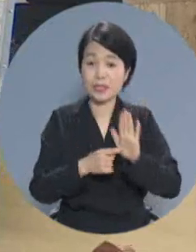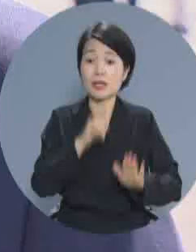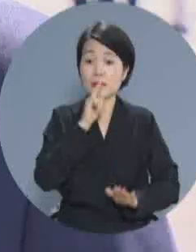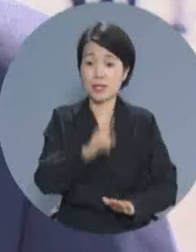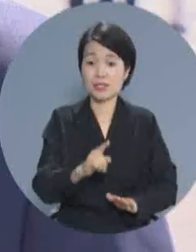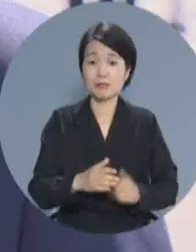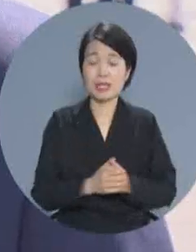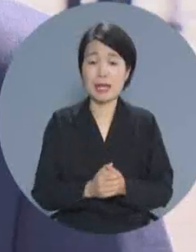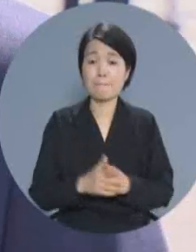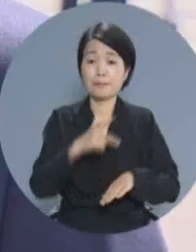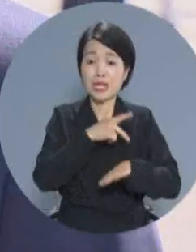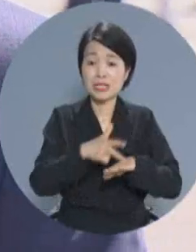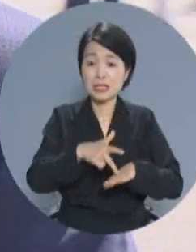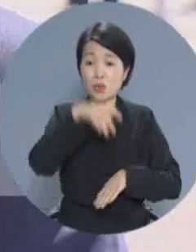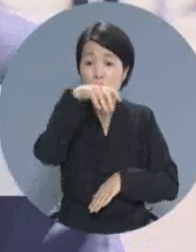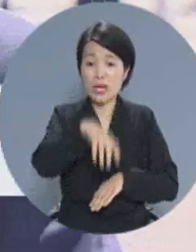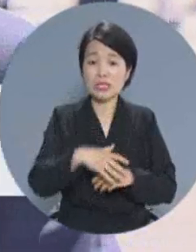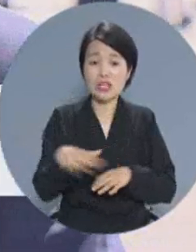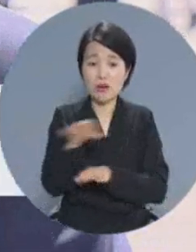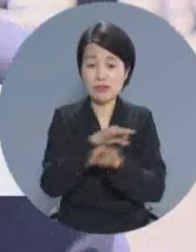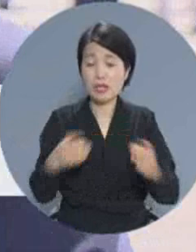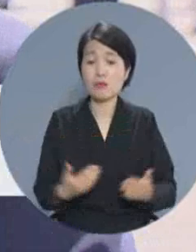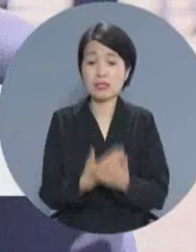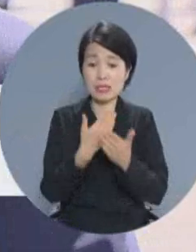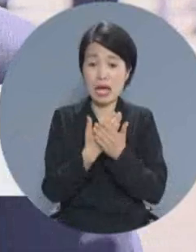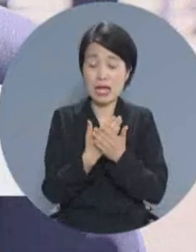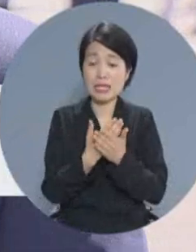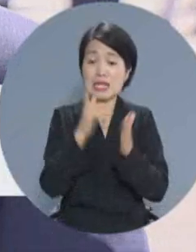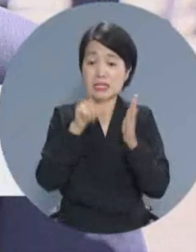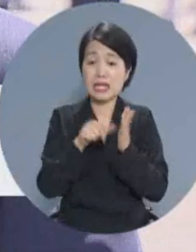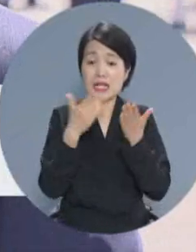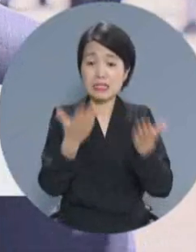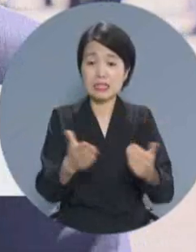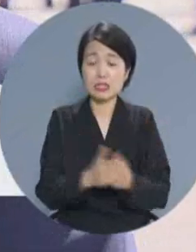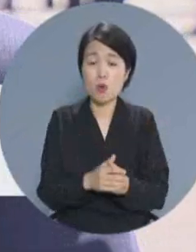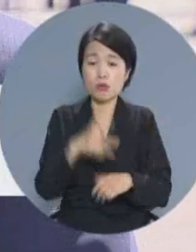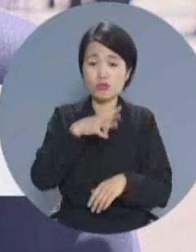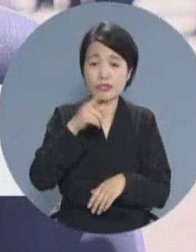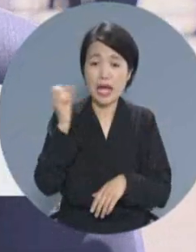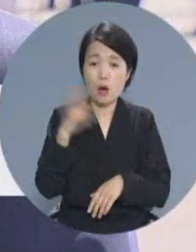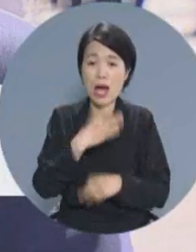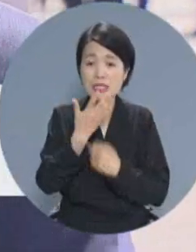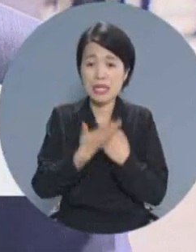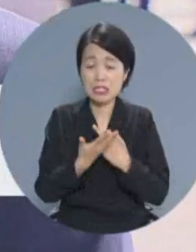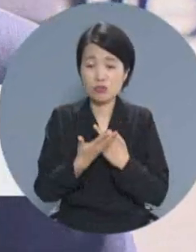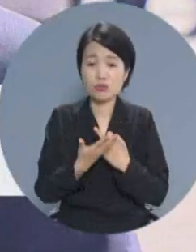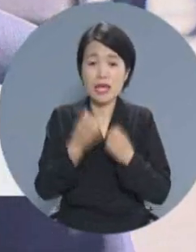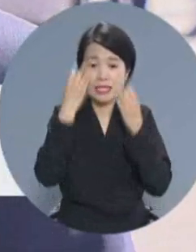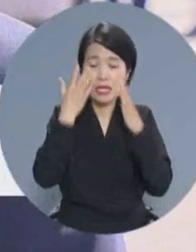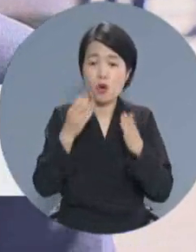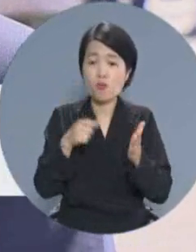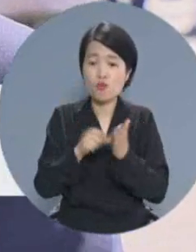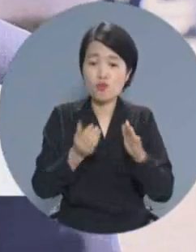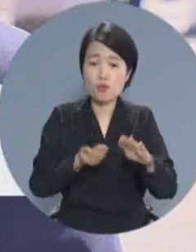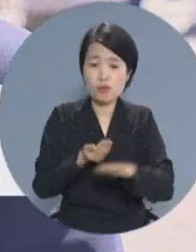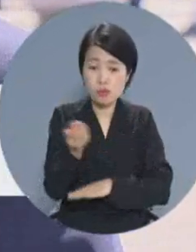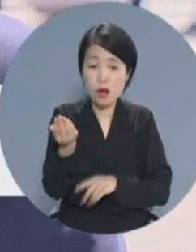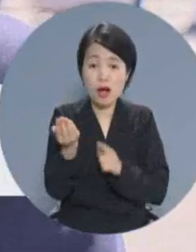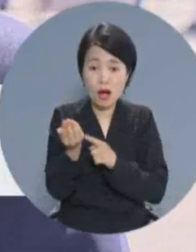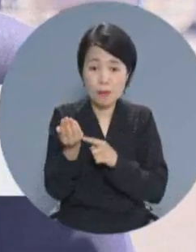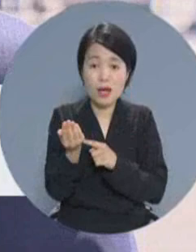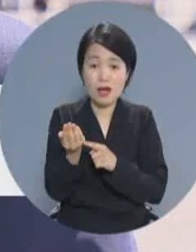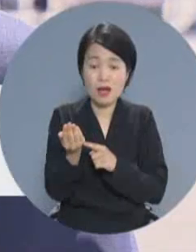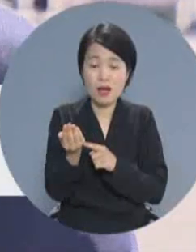밝혔습니다. 진도에는 경제적으로 활성화를 기여하고 또 출자도 및 제주도에도 새로운 물류도 또